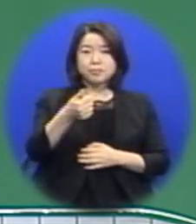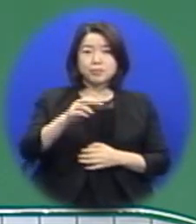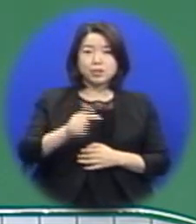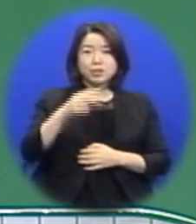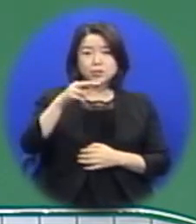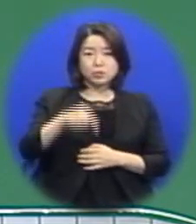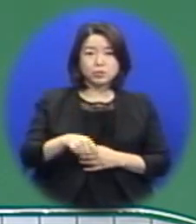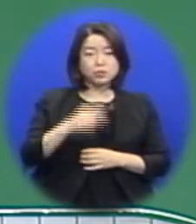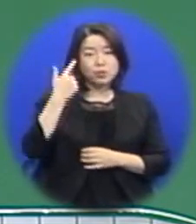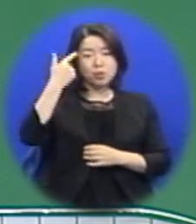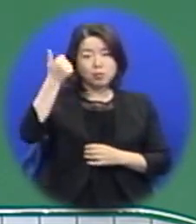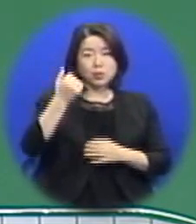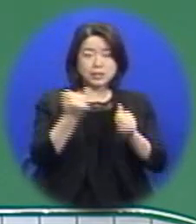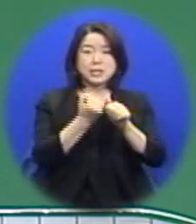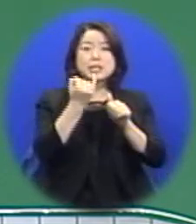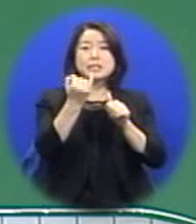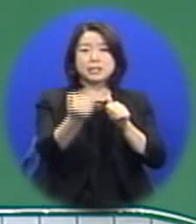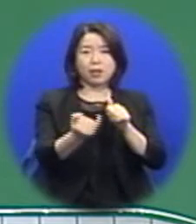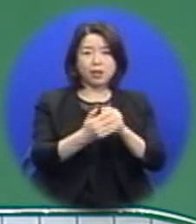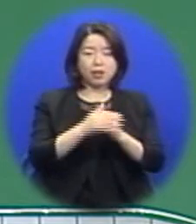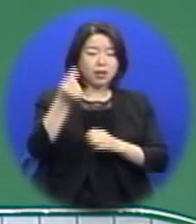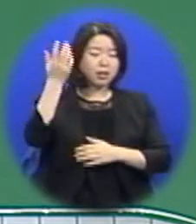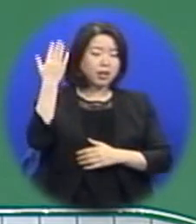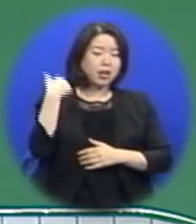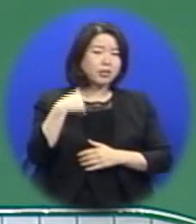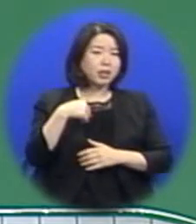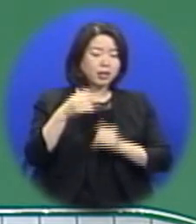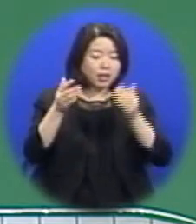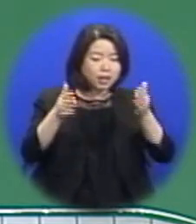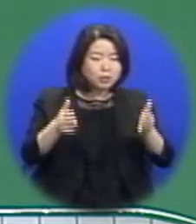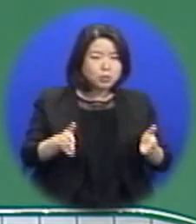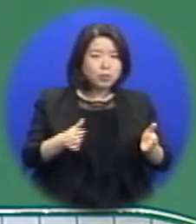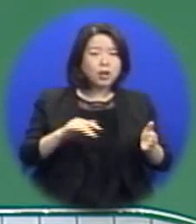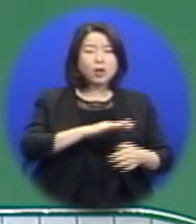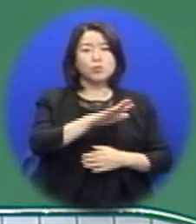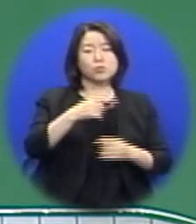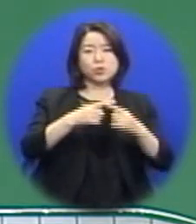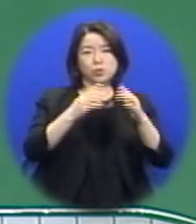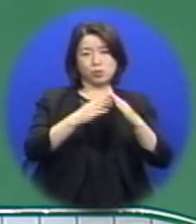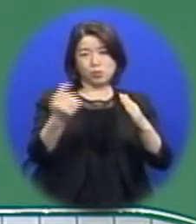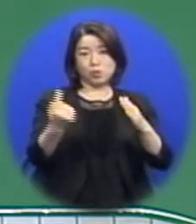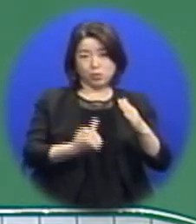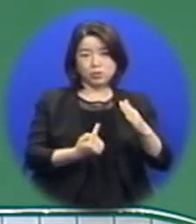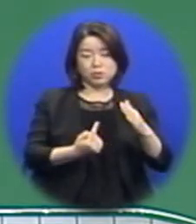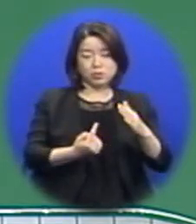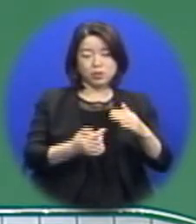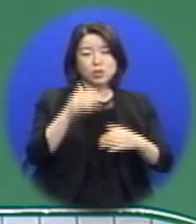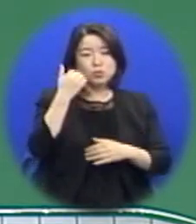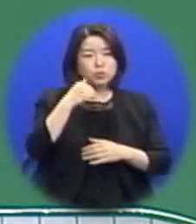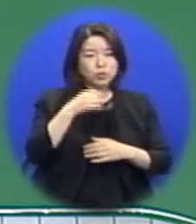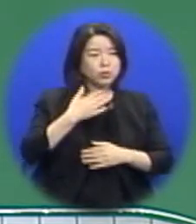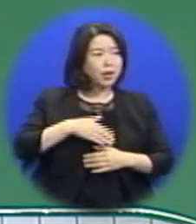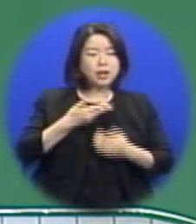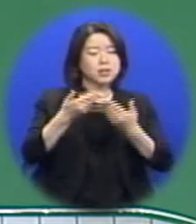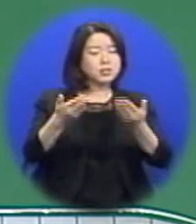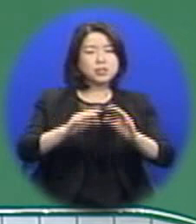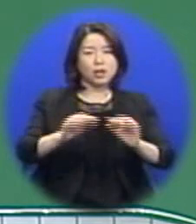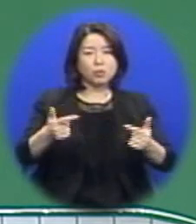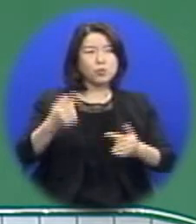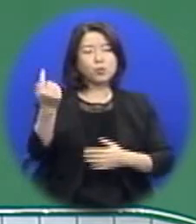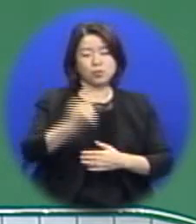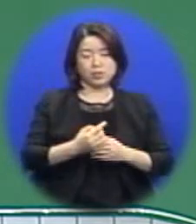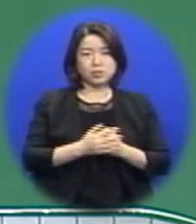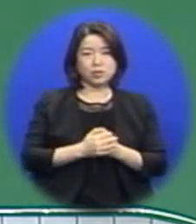사모님이 한동안 저희 교회에 나오셨어요. 누구에게도 알리지 않으시고 저희 교회